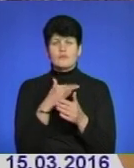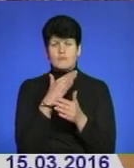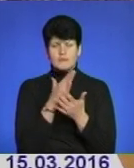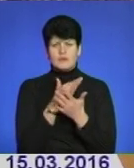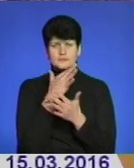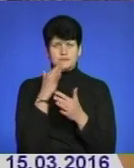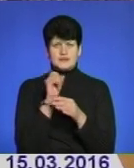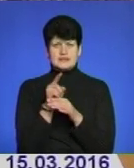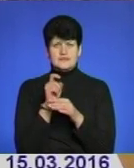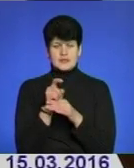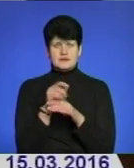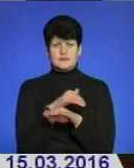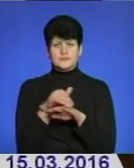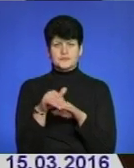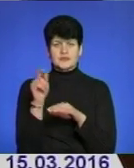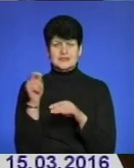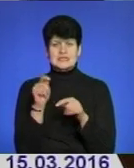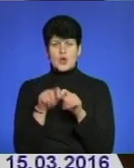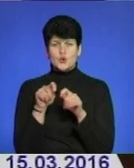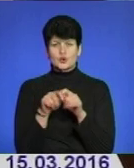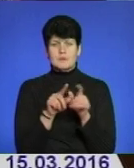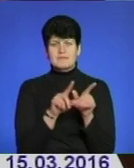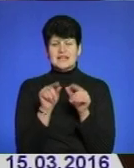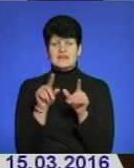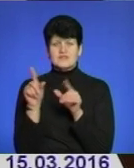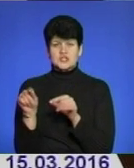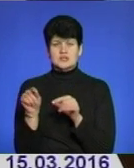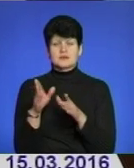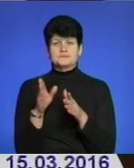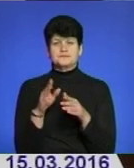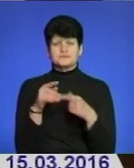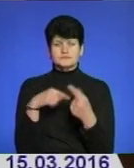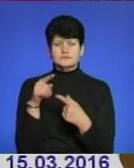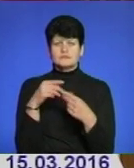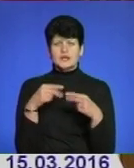на лінії розмежування. Це контроль переміщення товарообігу.